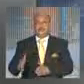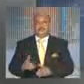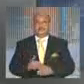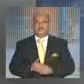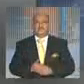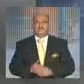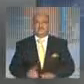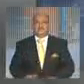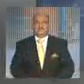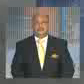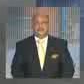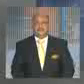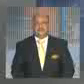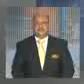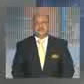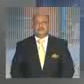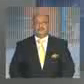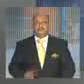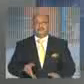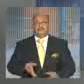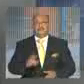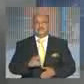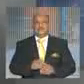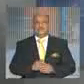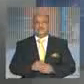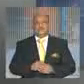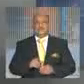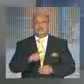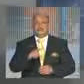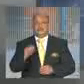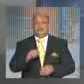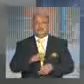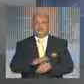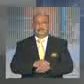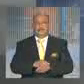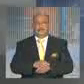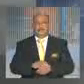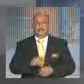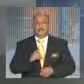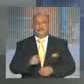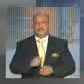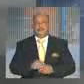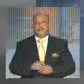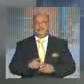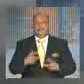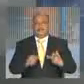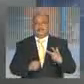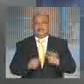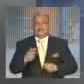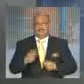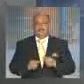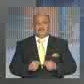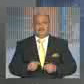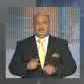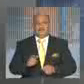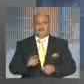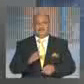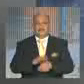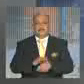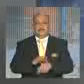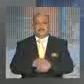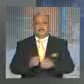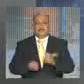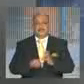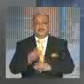لموضوع التوقي من مرض الحمى القلاعية، يشارك أكثر من 20 طبيبا بيطريا في حملة لتلقيح قطعان